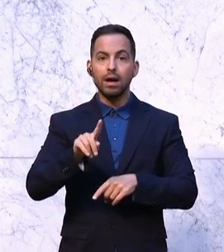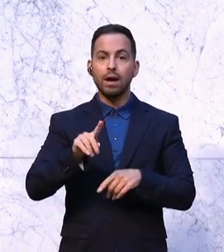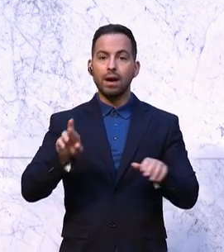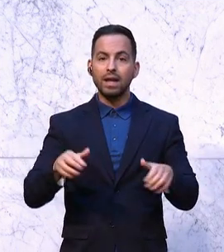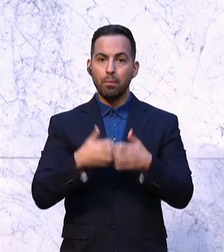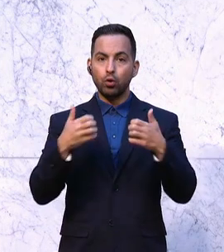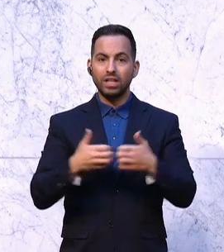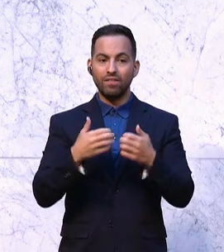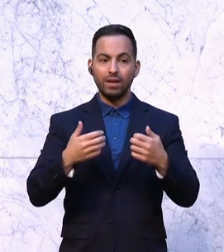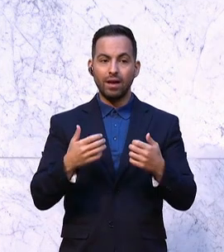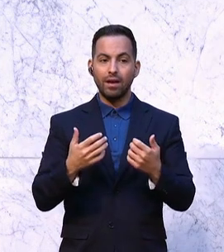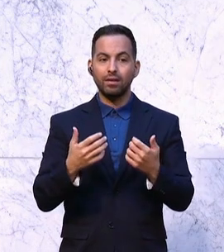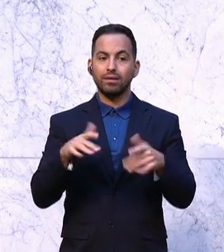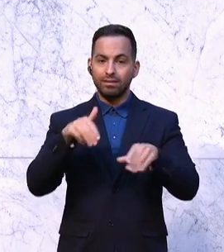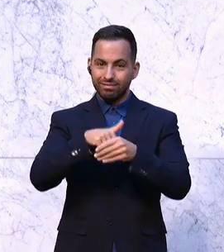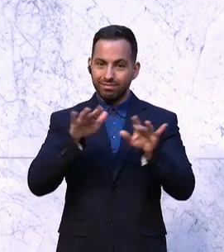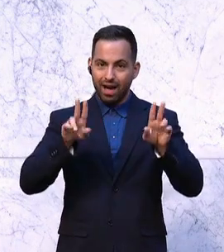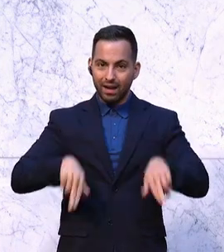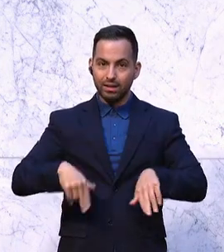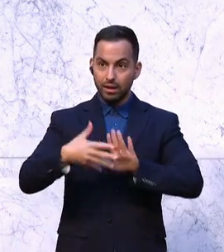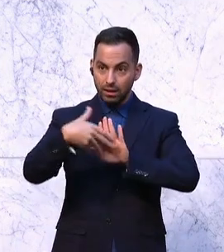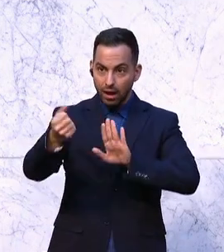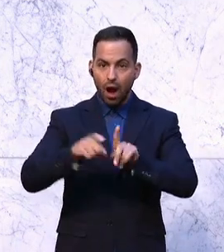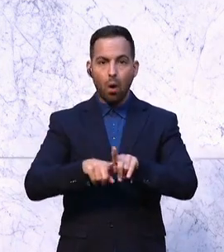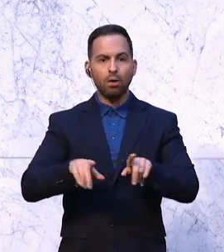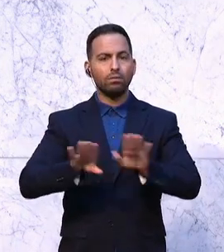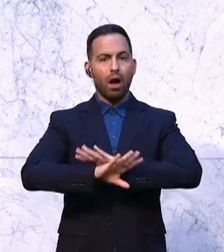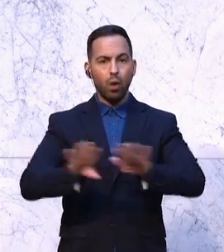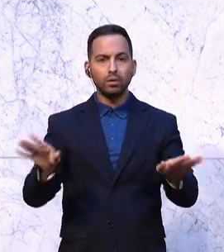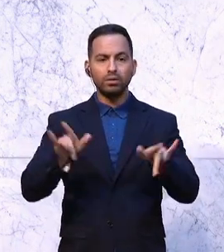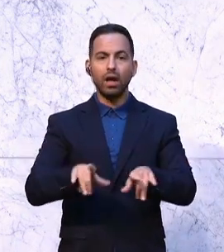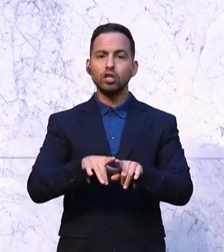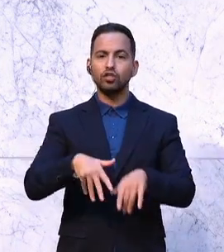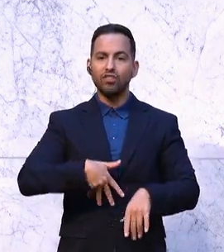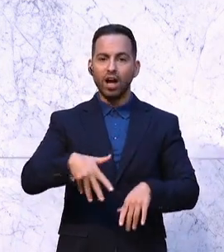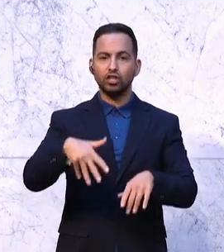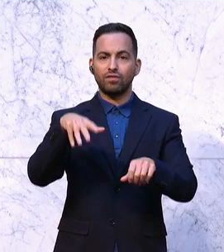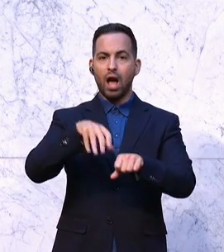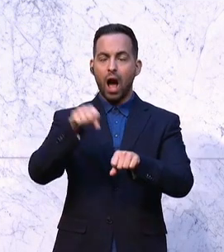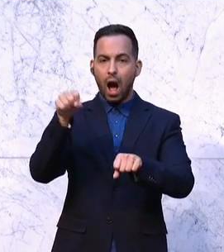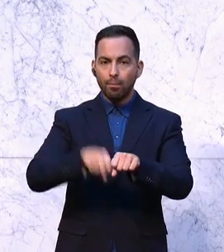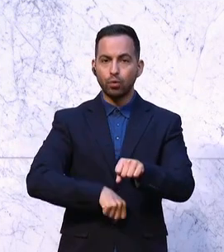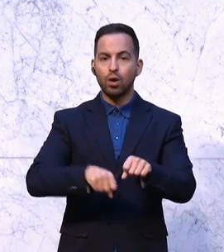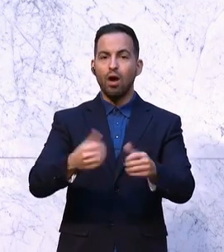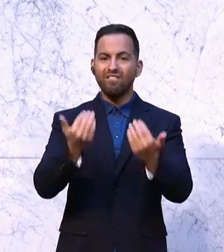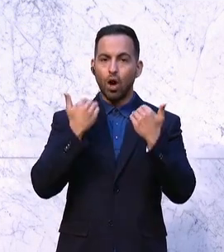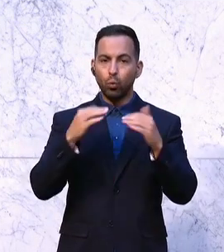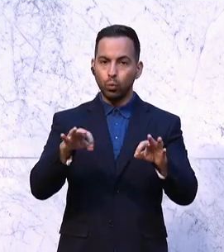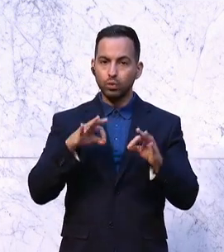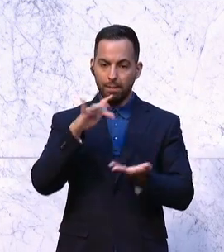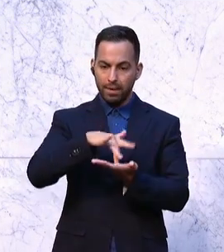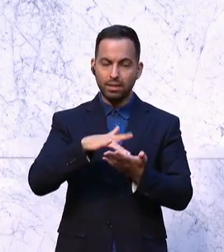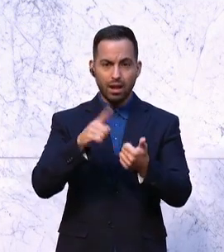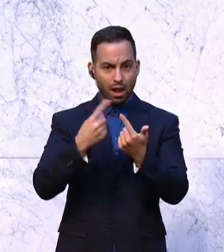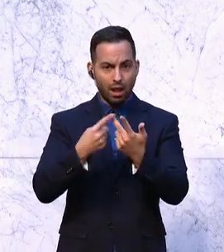wegnehmen wollen. Gegen alle klerikale Widerstände beim Schwangerschaftsabbruch, bei Verhütungsmitteln. Und hier würden wir auch